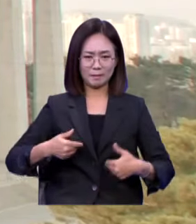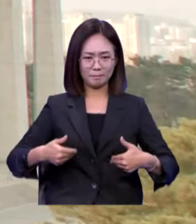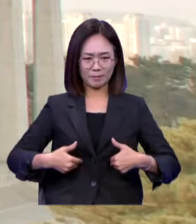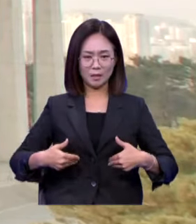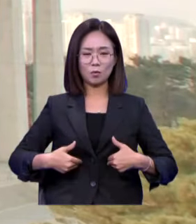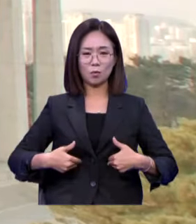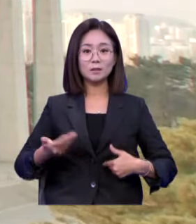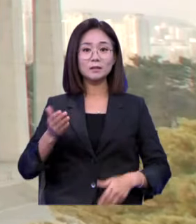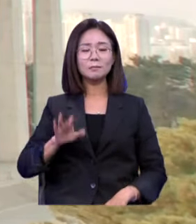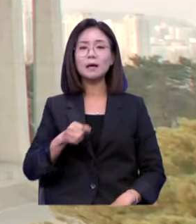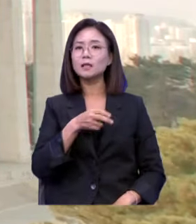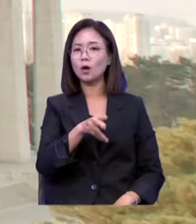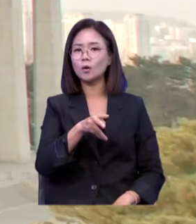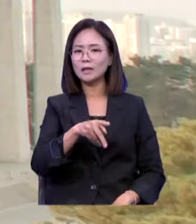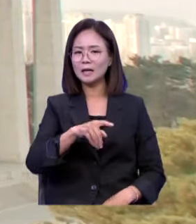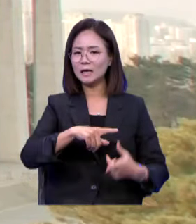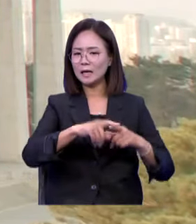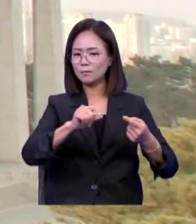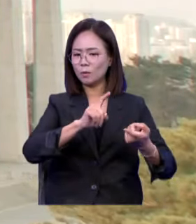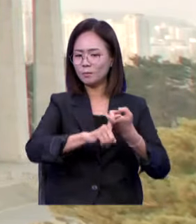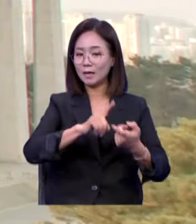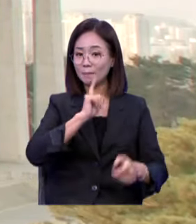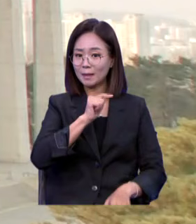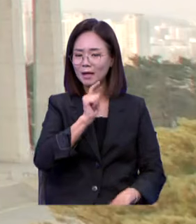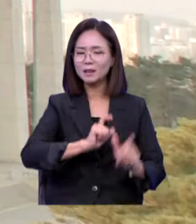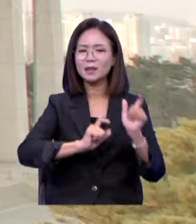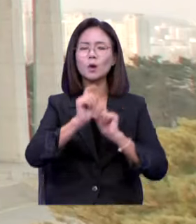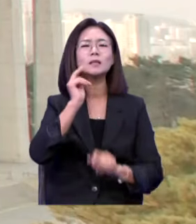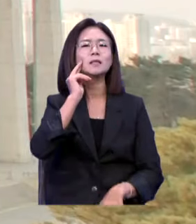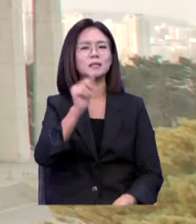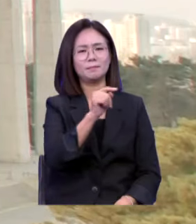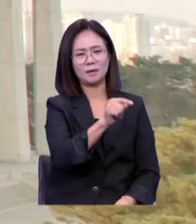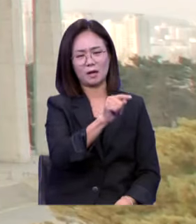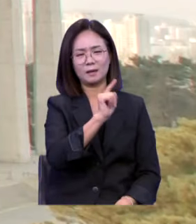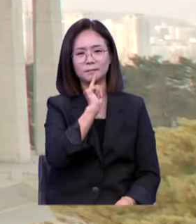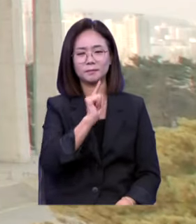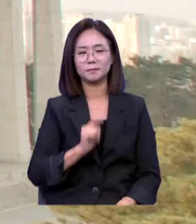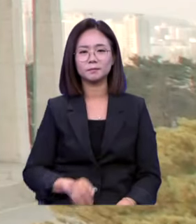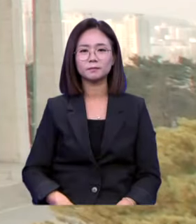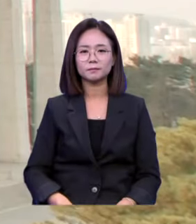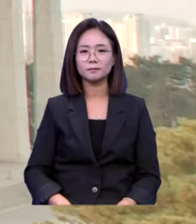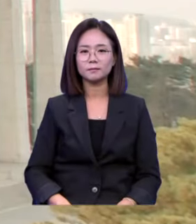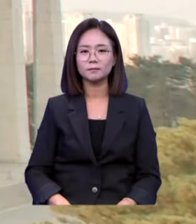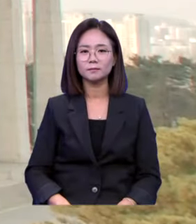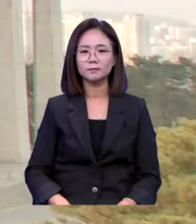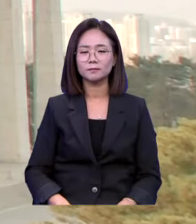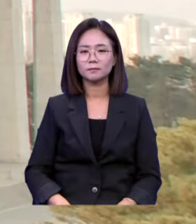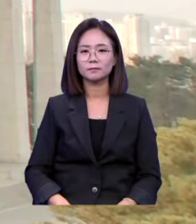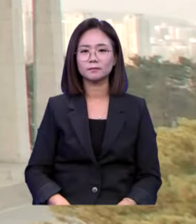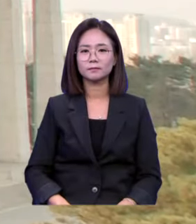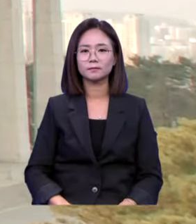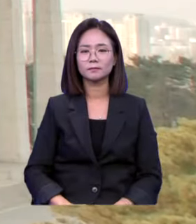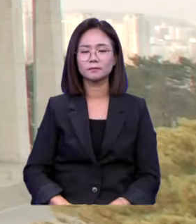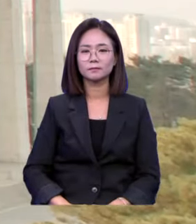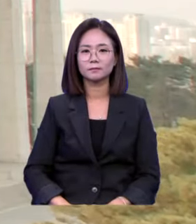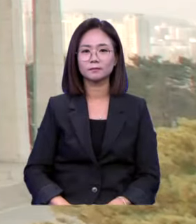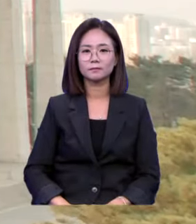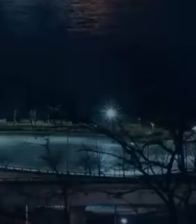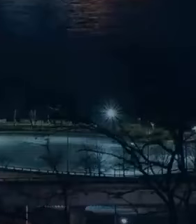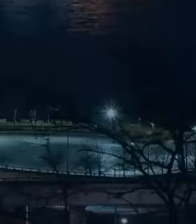마땅하면 여당의 친일 외곡 등의 발언이 더 심하다며 화살을 돌렸습니다 MBA 뉴스